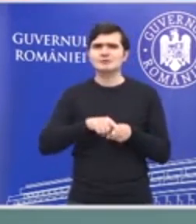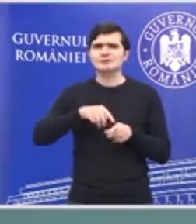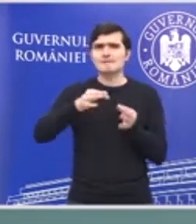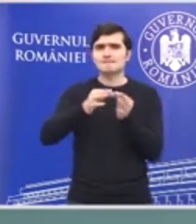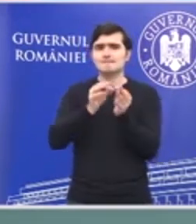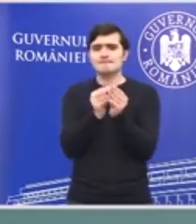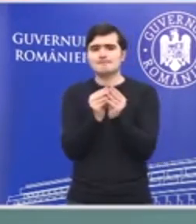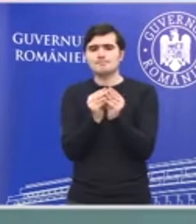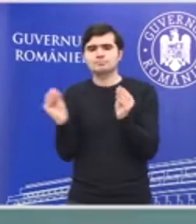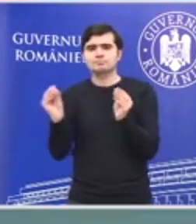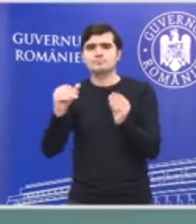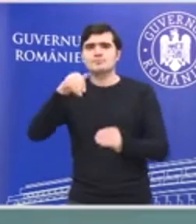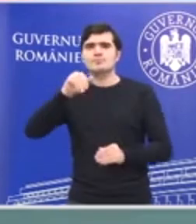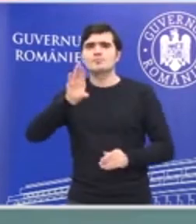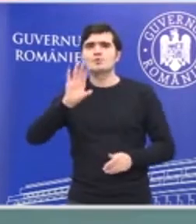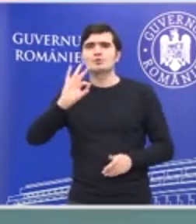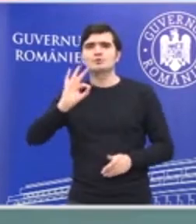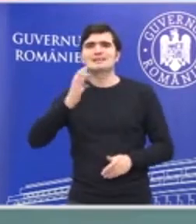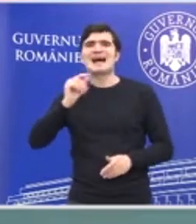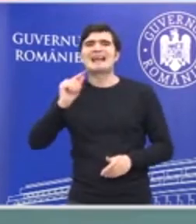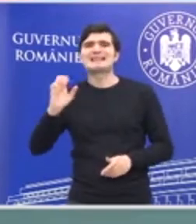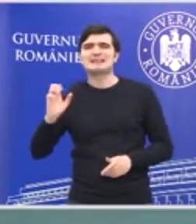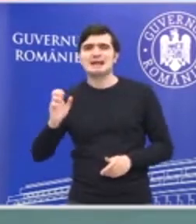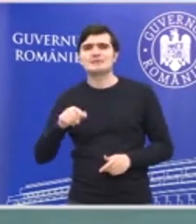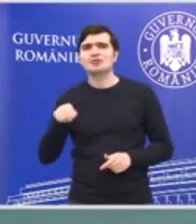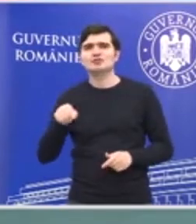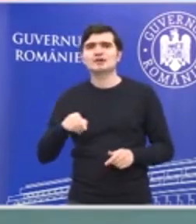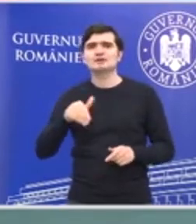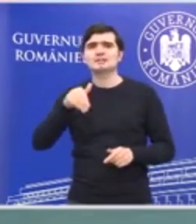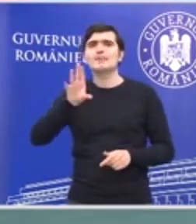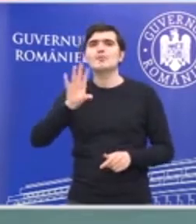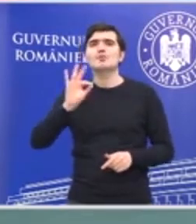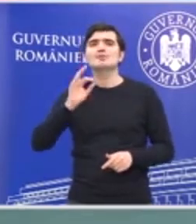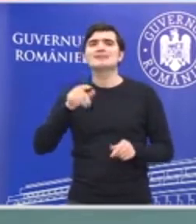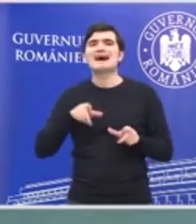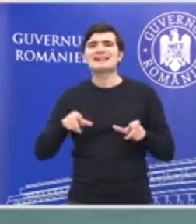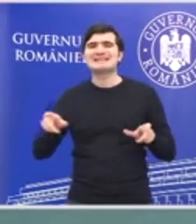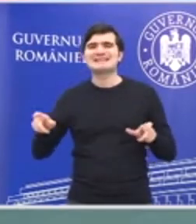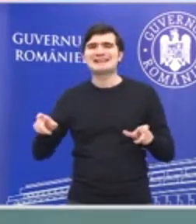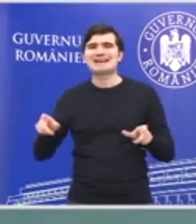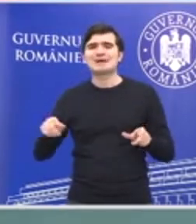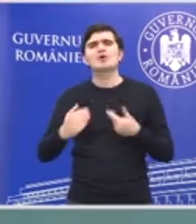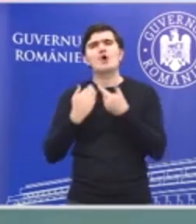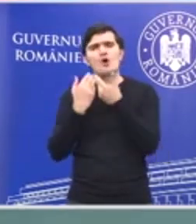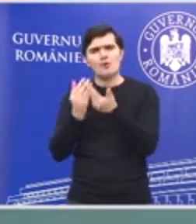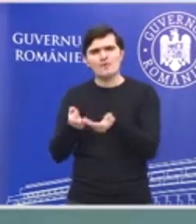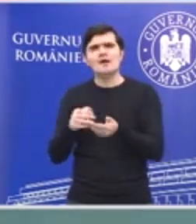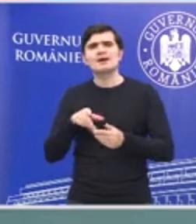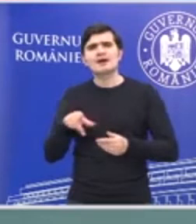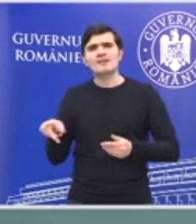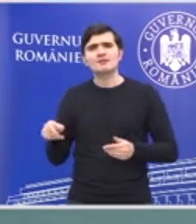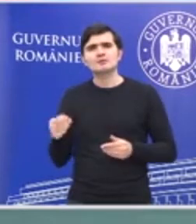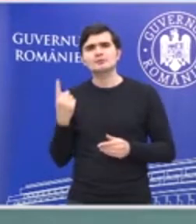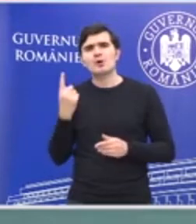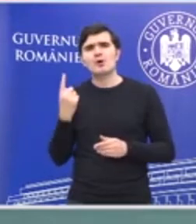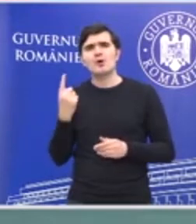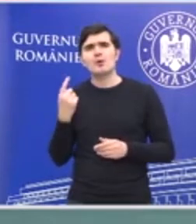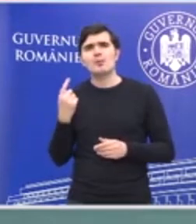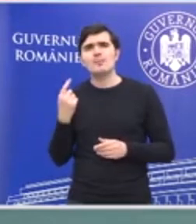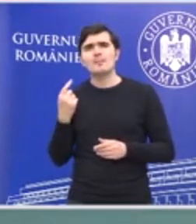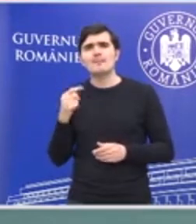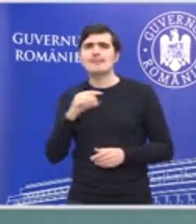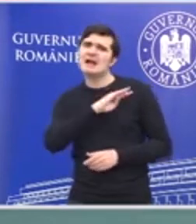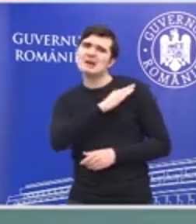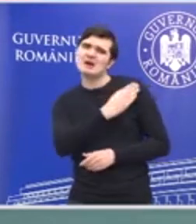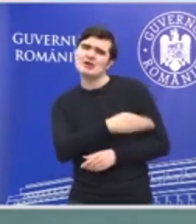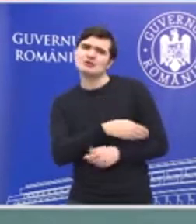mutație. Într-adevăr, această mutație conferă variantei virale o capacitate de a